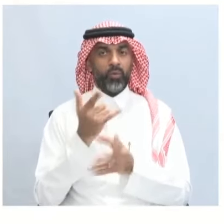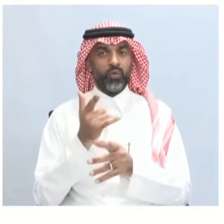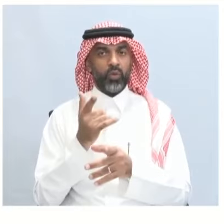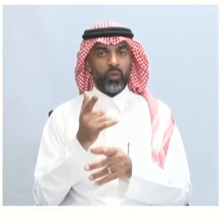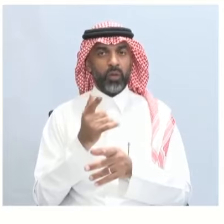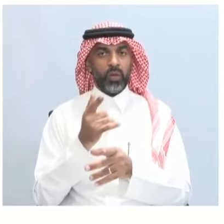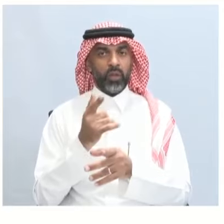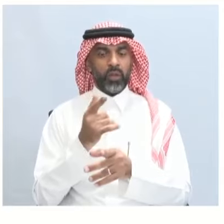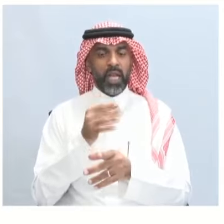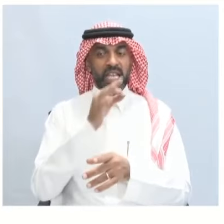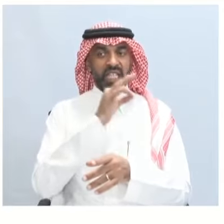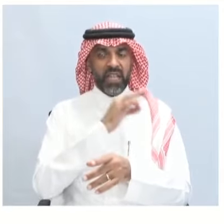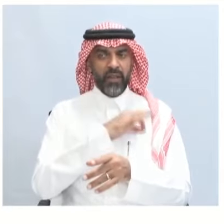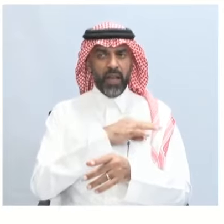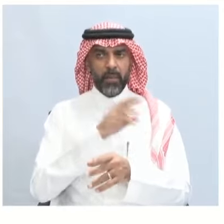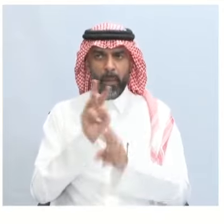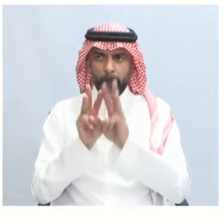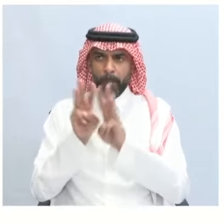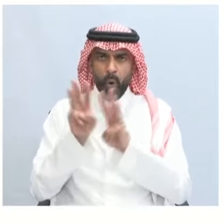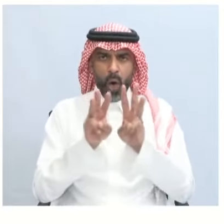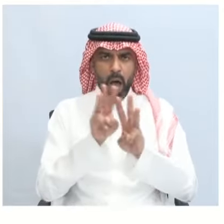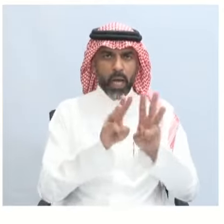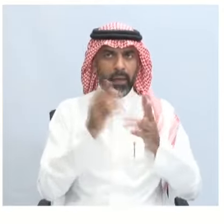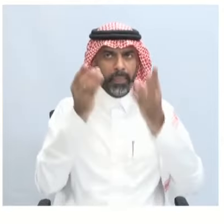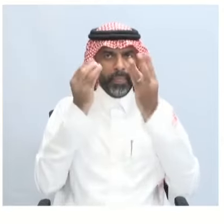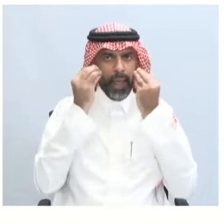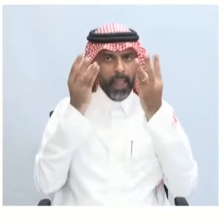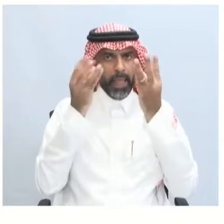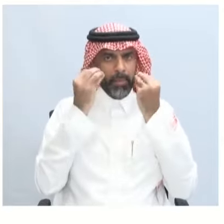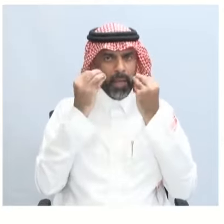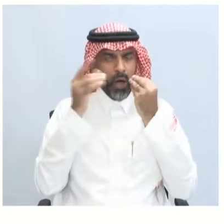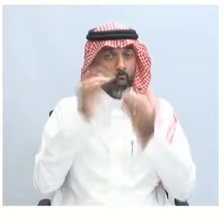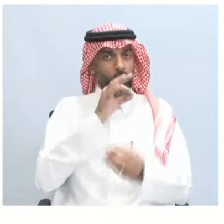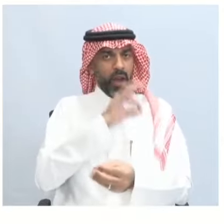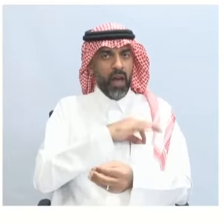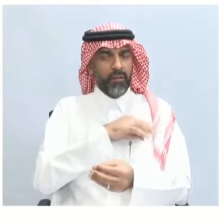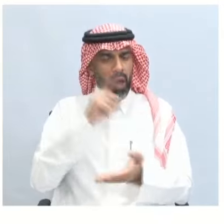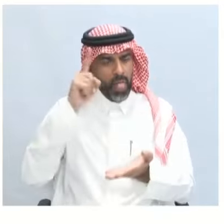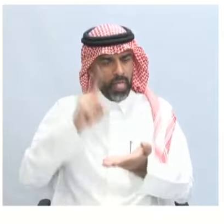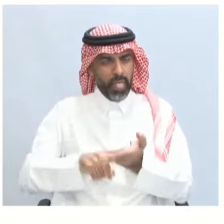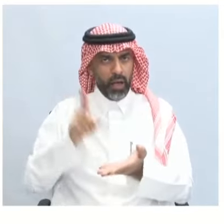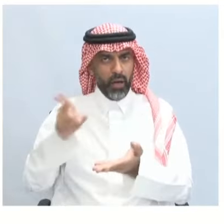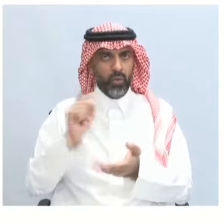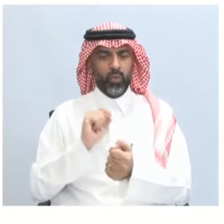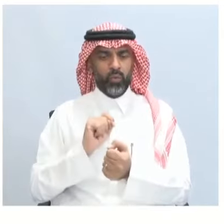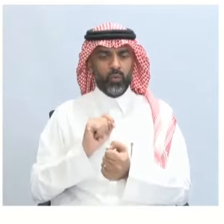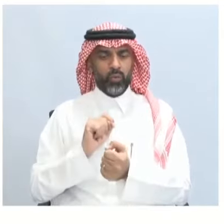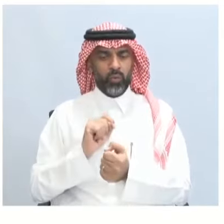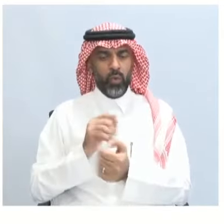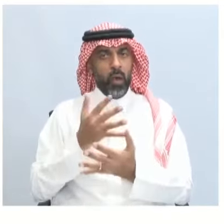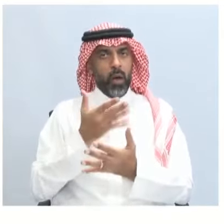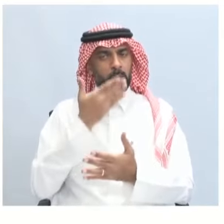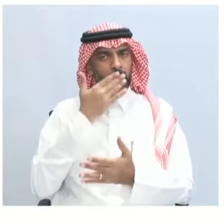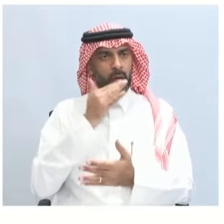الجانب نقول الاستفاده من المواقع التعليميه النافعه الموثوقه ولله الحمد في هذا البلد